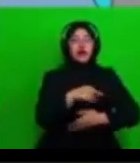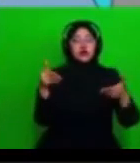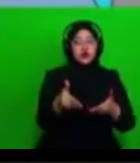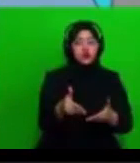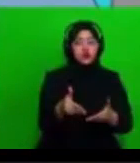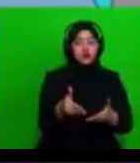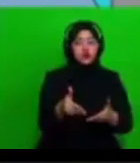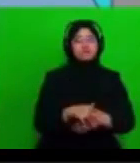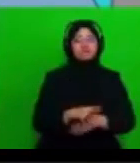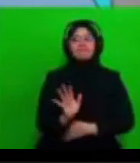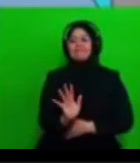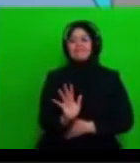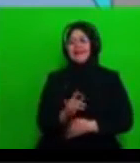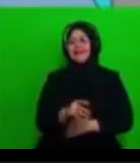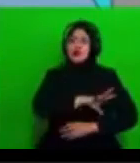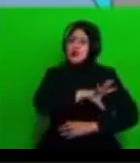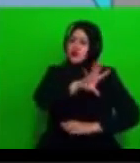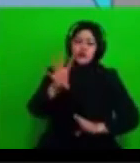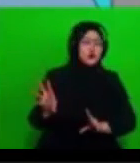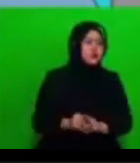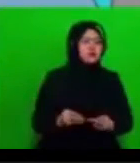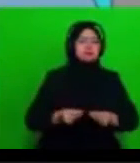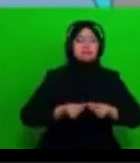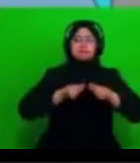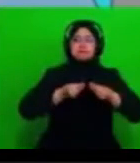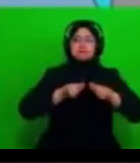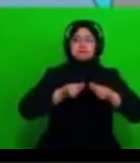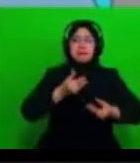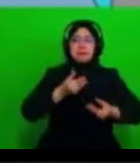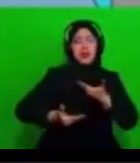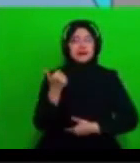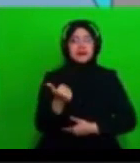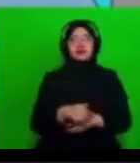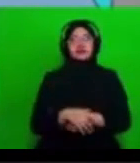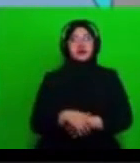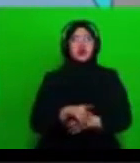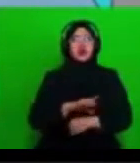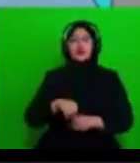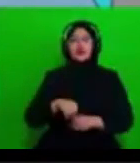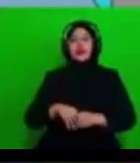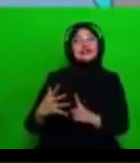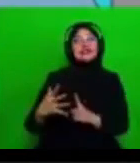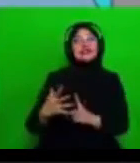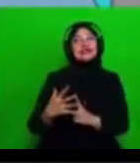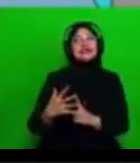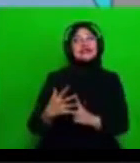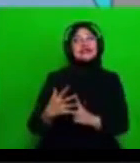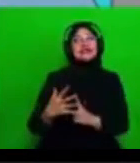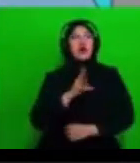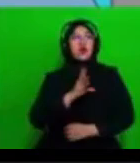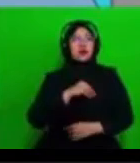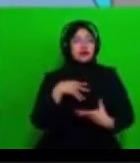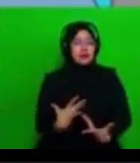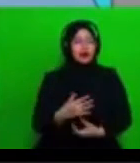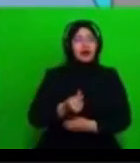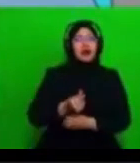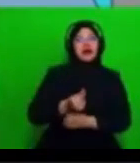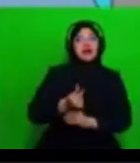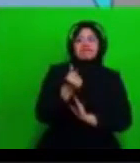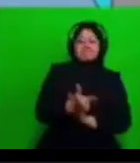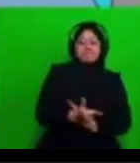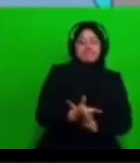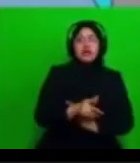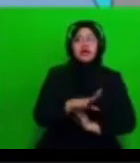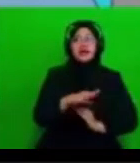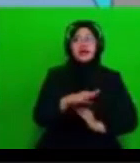artinya PAUD ini terjangkau untuk semua kalangan ekonomi dan status sosial. Bukan hanya mereka yang memiliki status